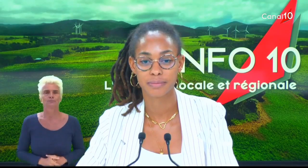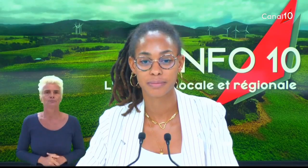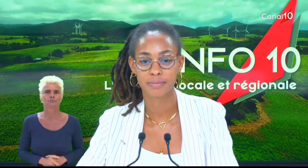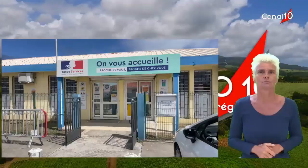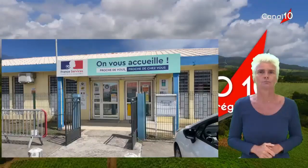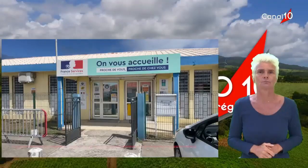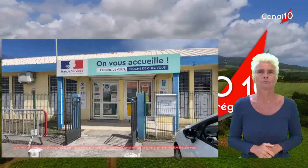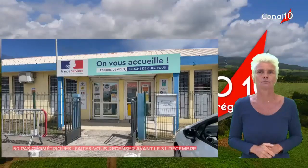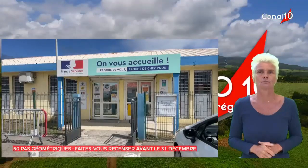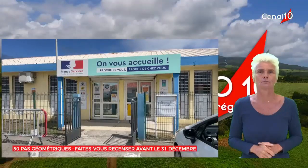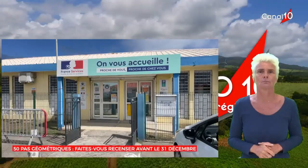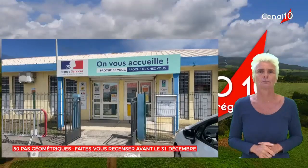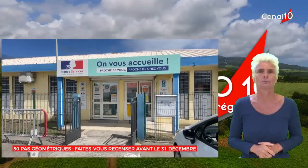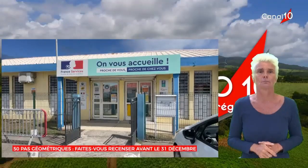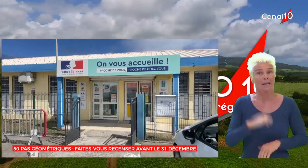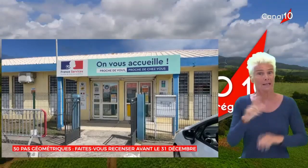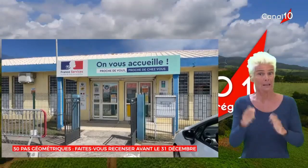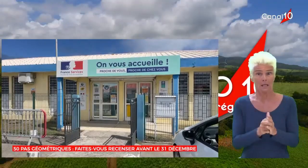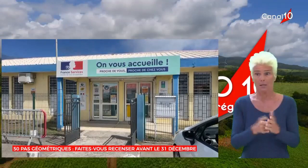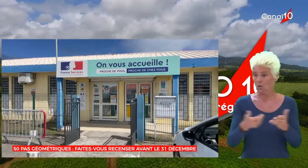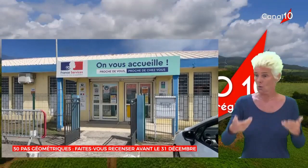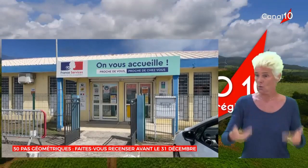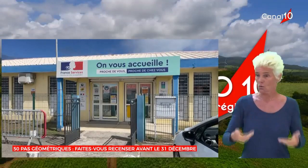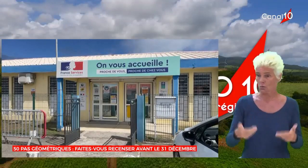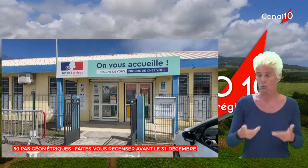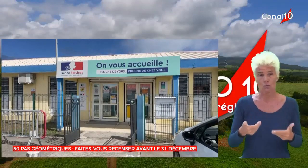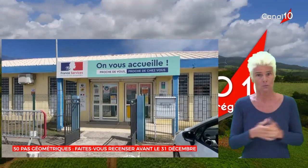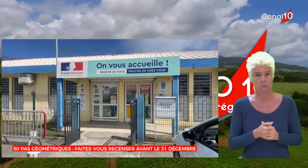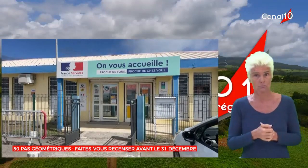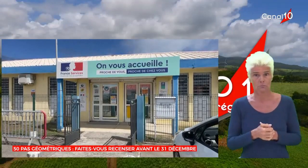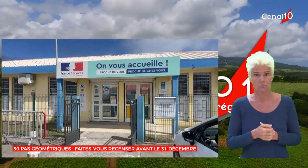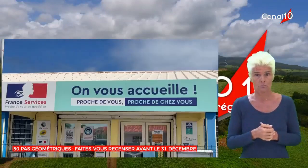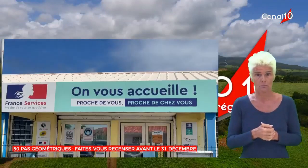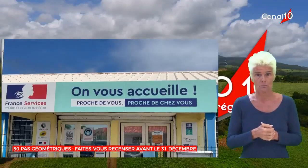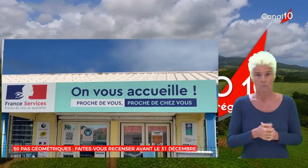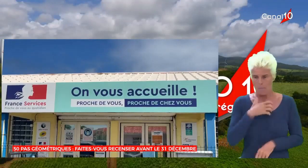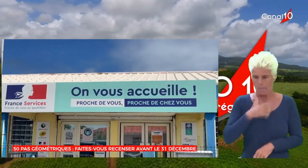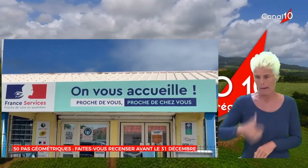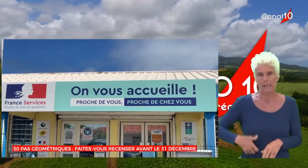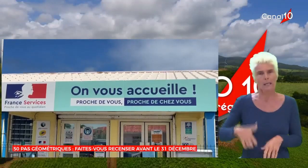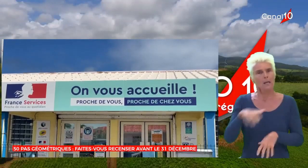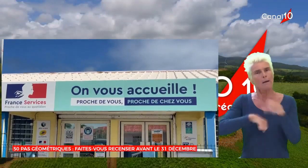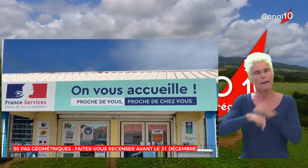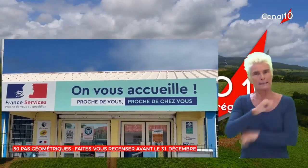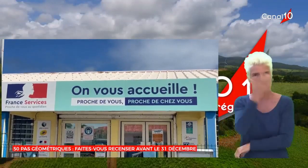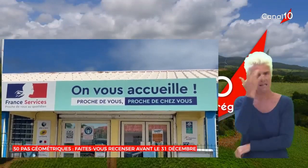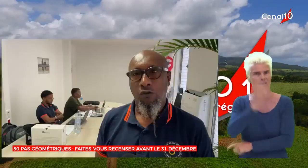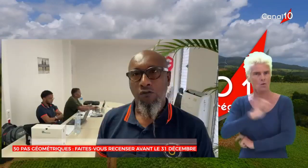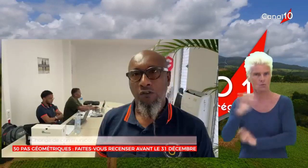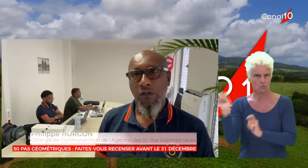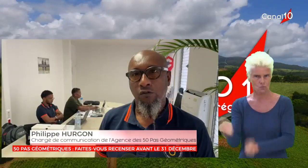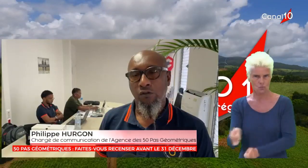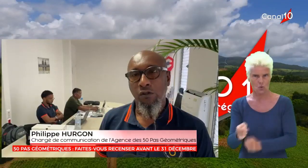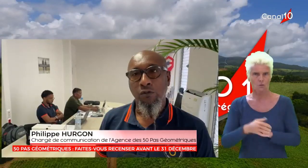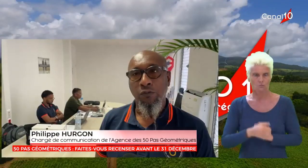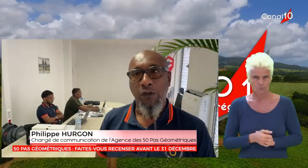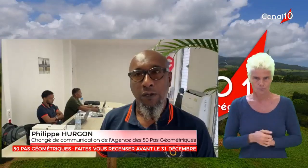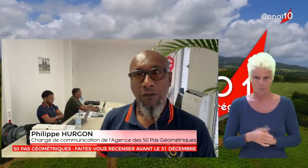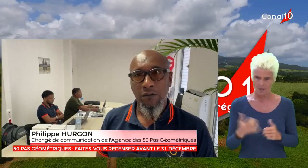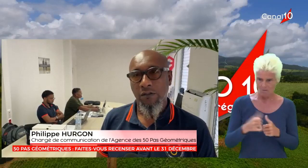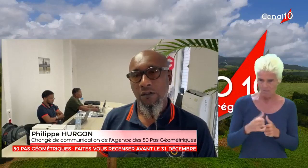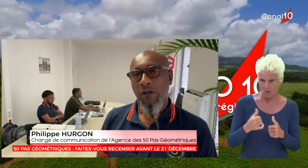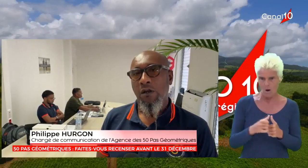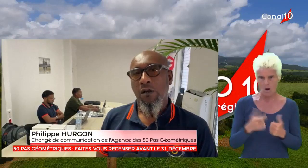Morel aujourd'hui à à l'invitation de la municipalité de Saint-François donc on vient tenir